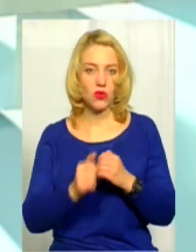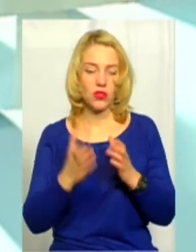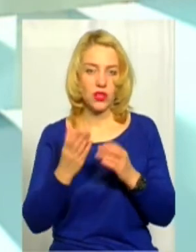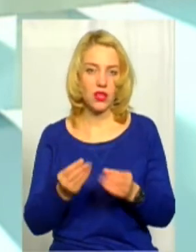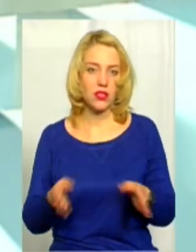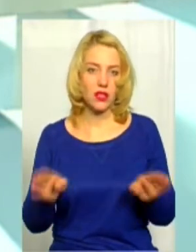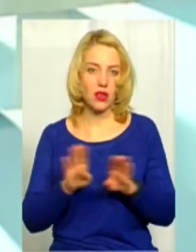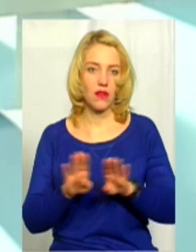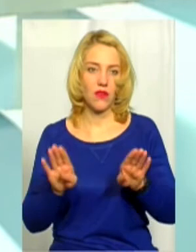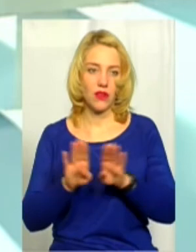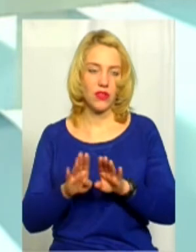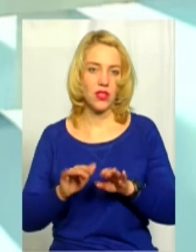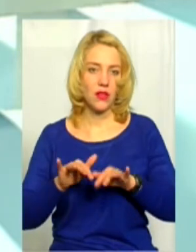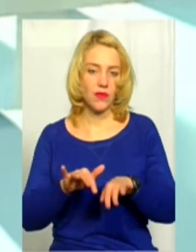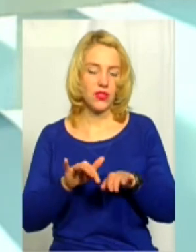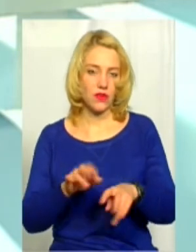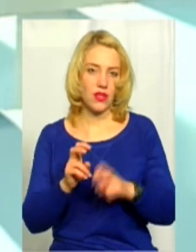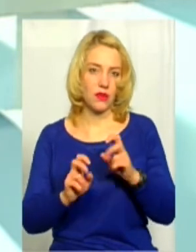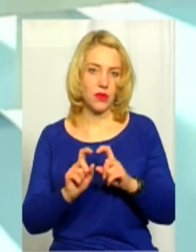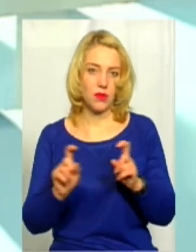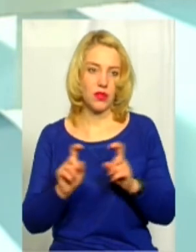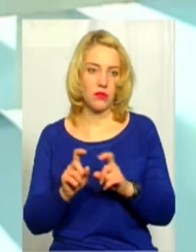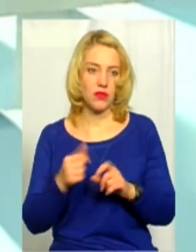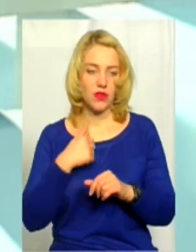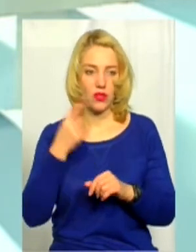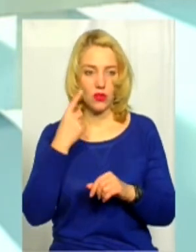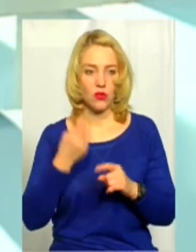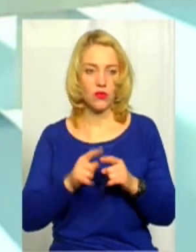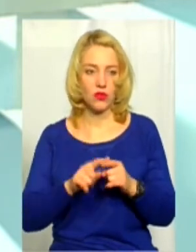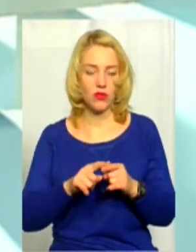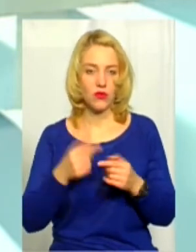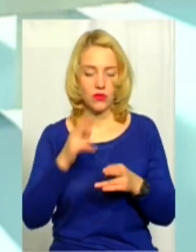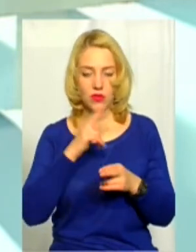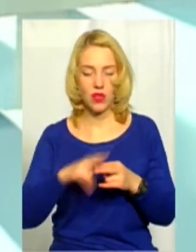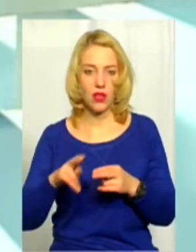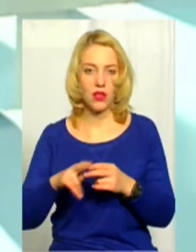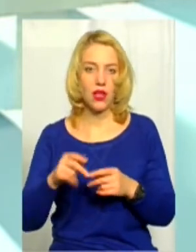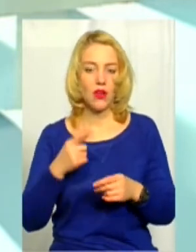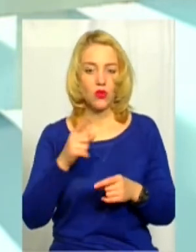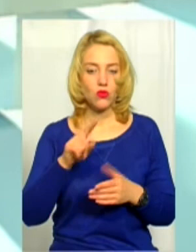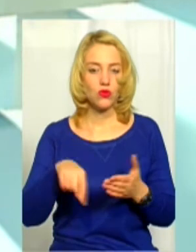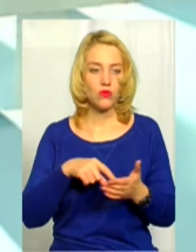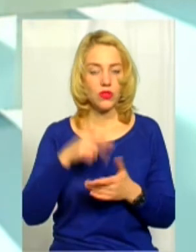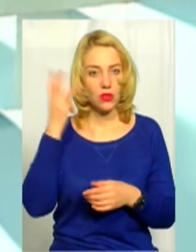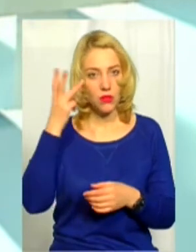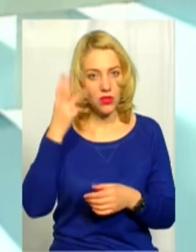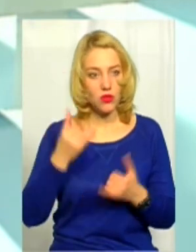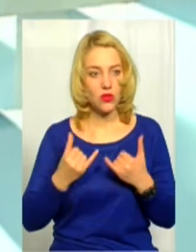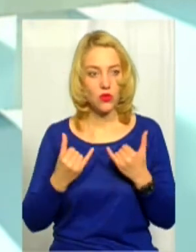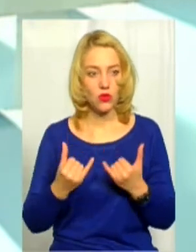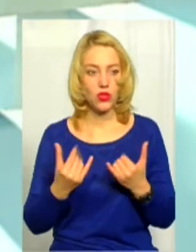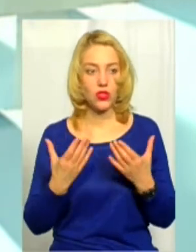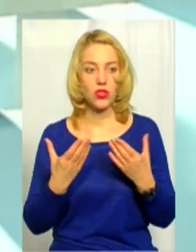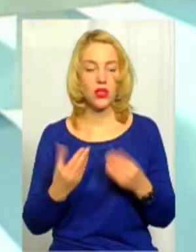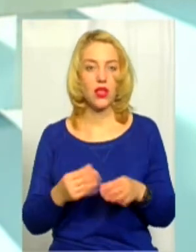швійні підприємства. Та й, ну, я думаю, що пан Усенко трошки злукав, тому що в Хмельницькому на сьогоднішній